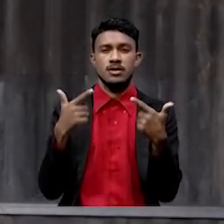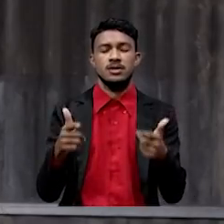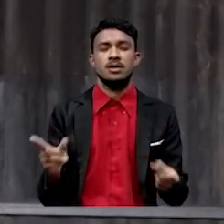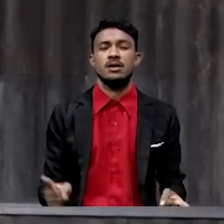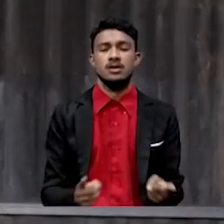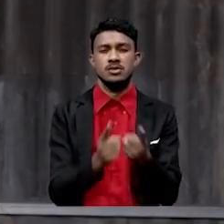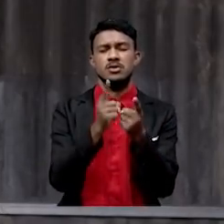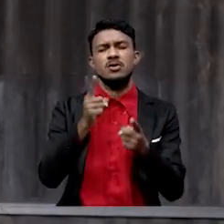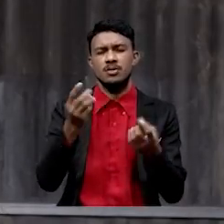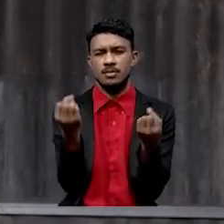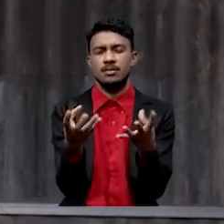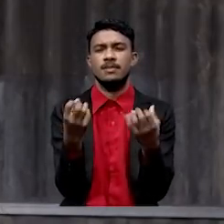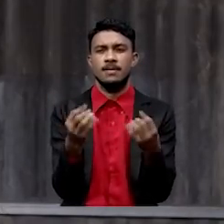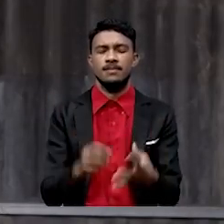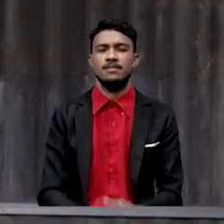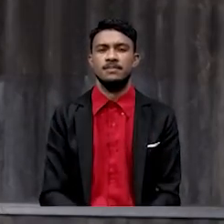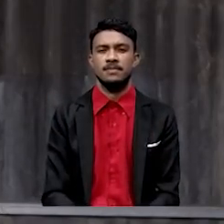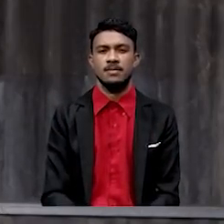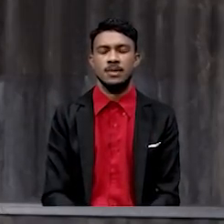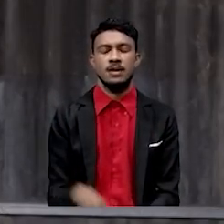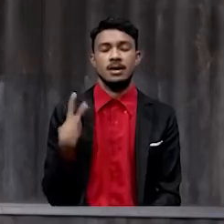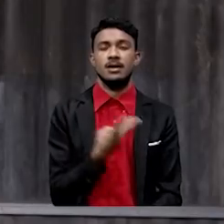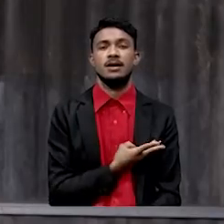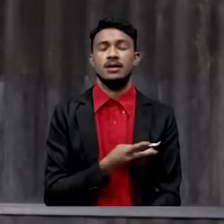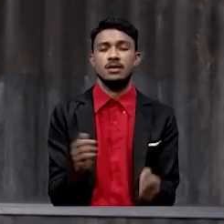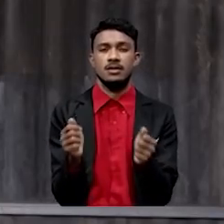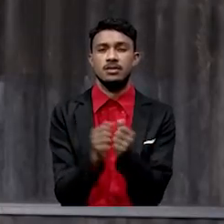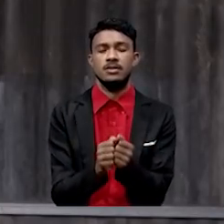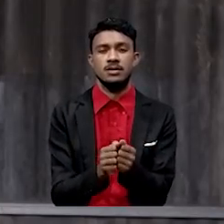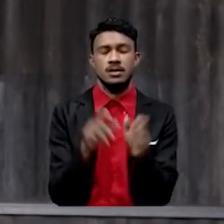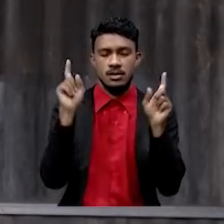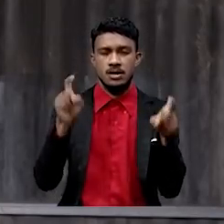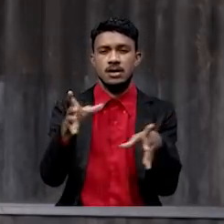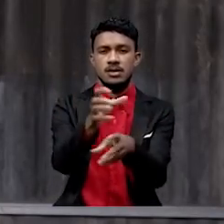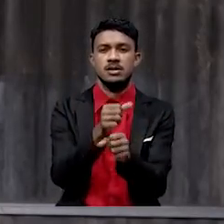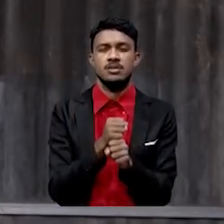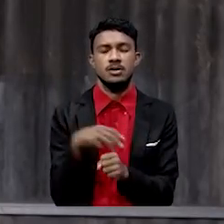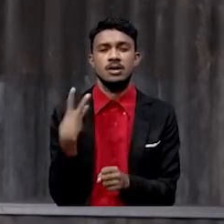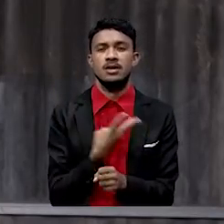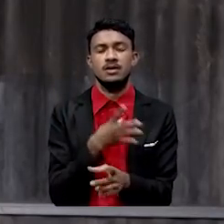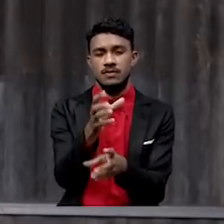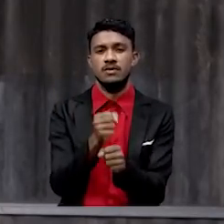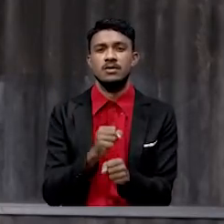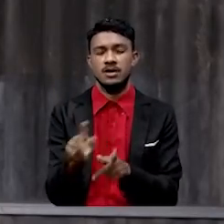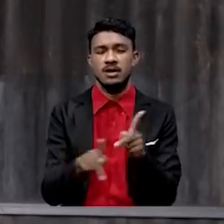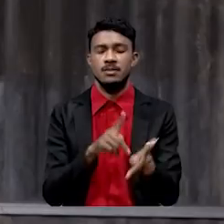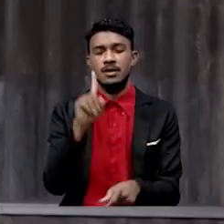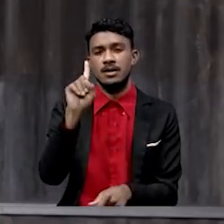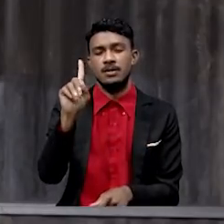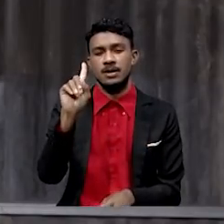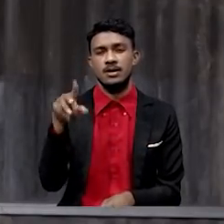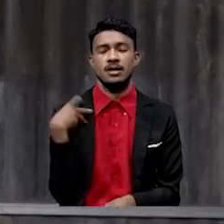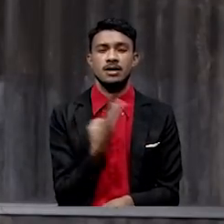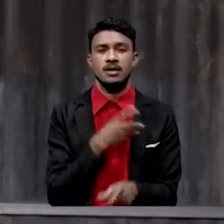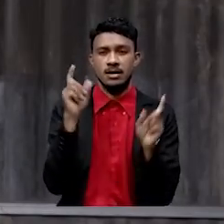kintu kantu kada baita. Resik itu bayi dia bayi tani itu tinggi sih mudun. Itu tu foto bahasa saya kurus orang itu bayi ta itu tinggi tahu